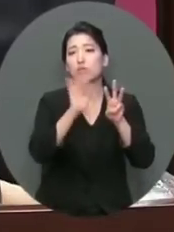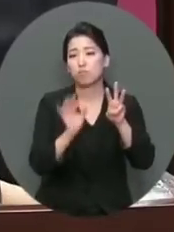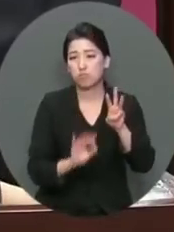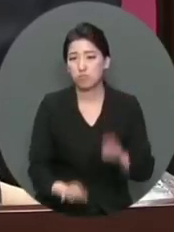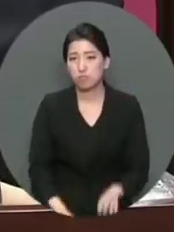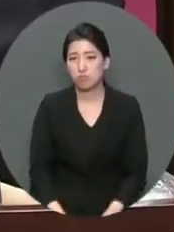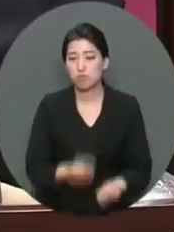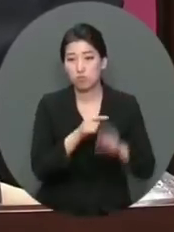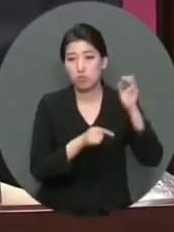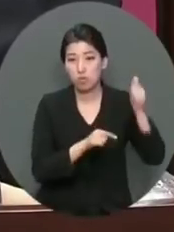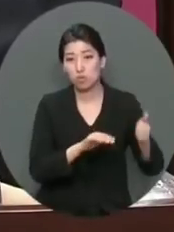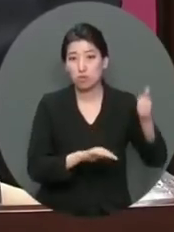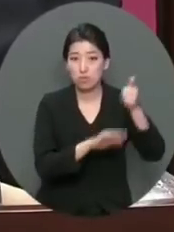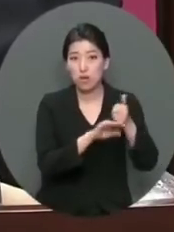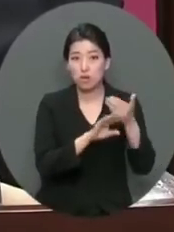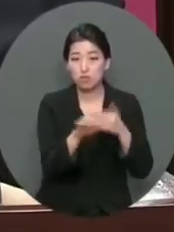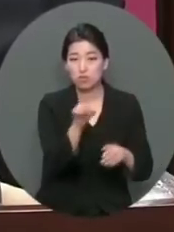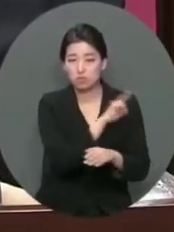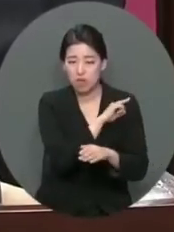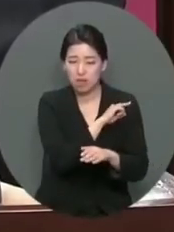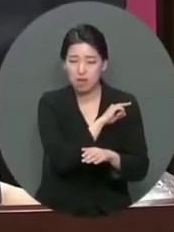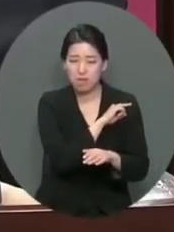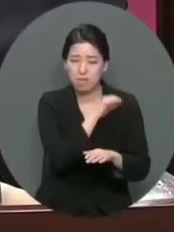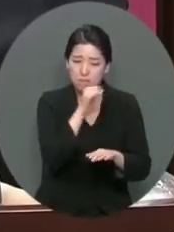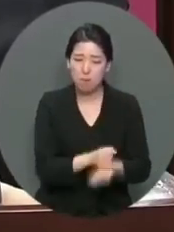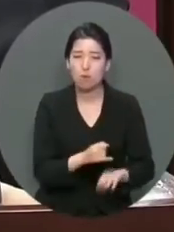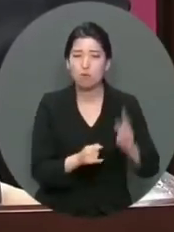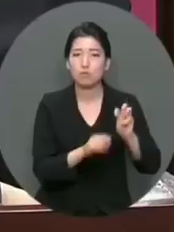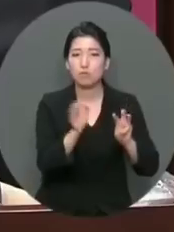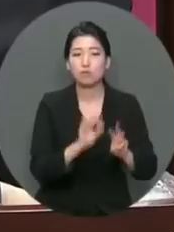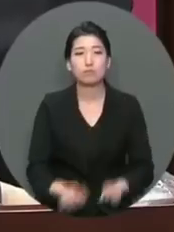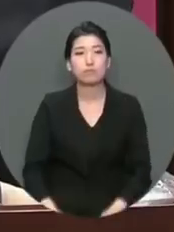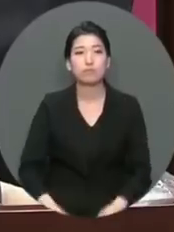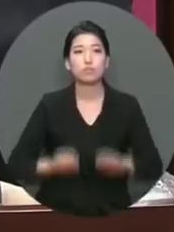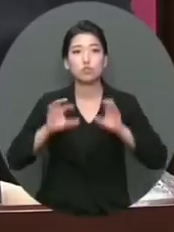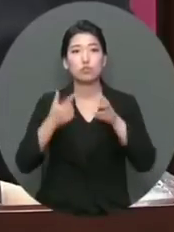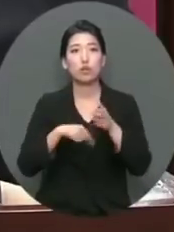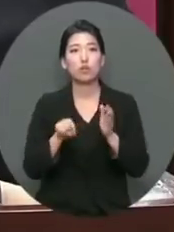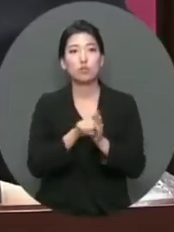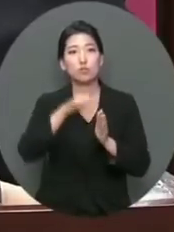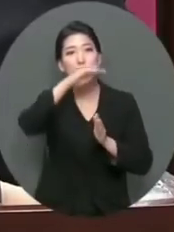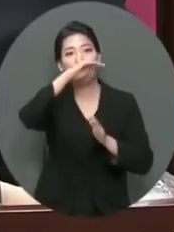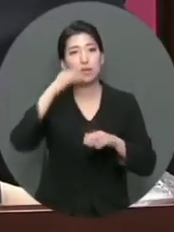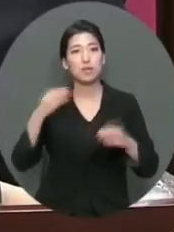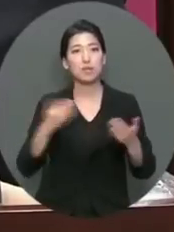역대 최저치죠? 국가를 위해서 옳은 일을 했다고 생각합니다.